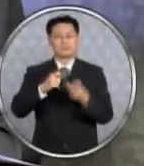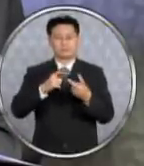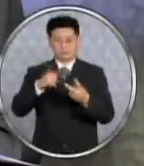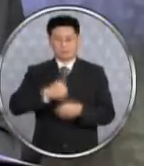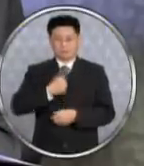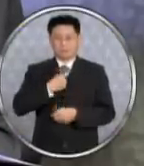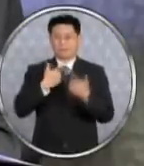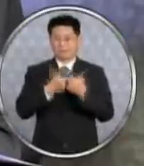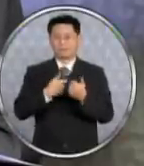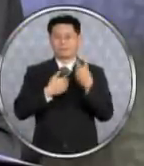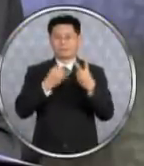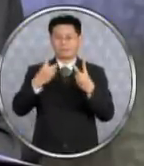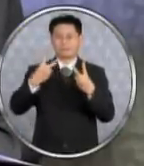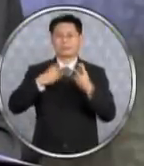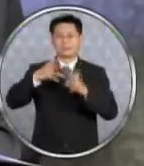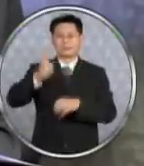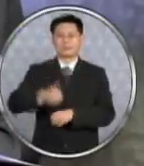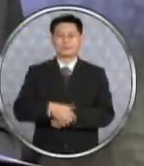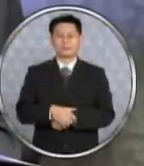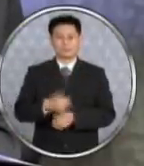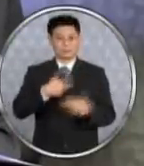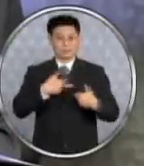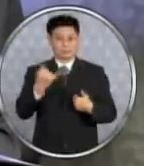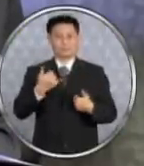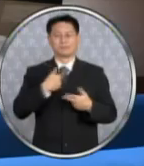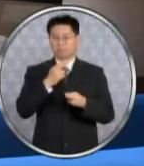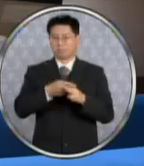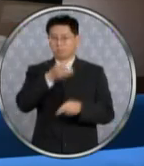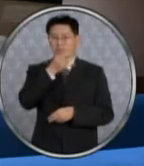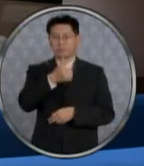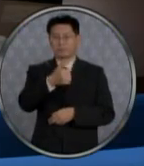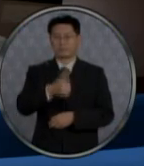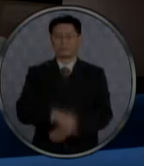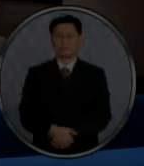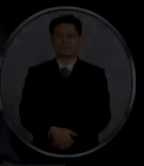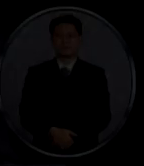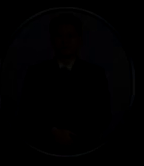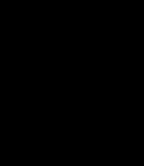们真正要的2012年的总统。蔡英文有信心，谢谢。